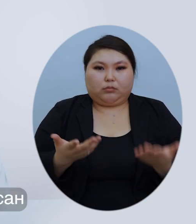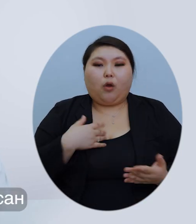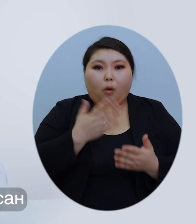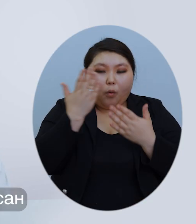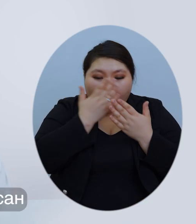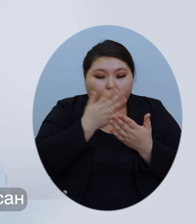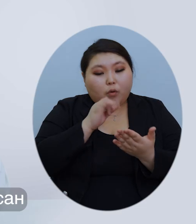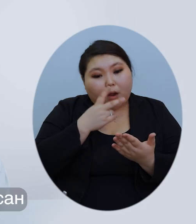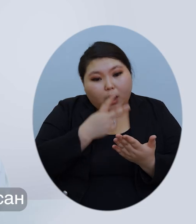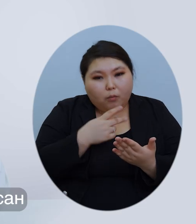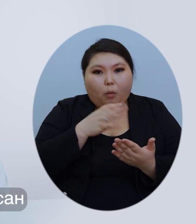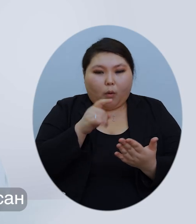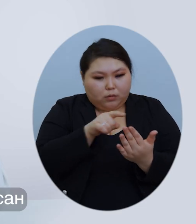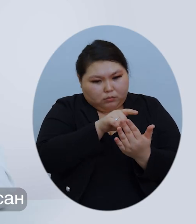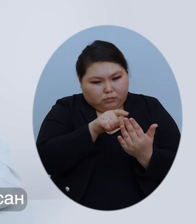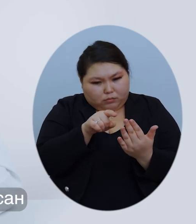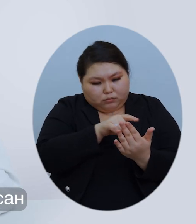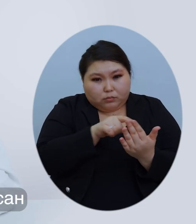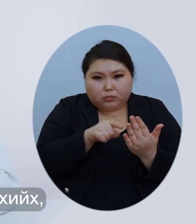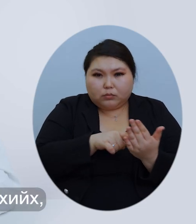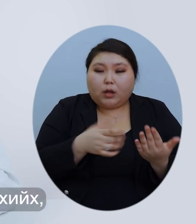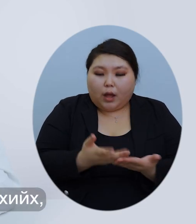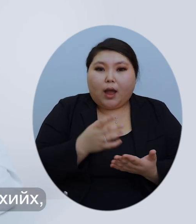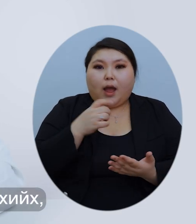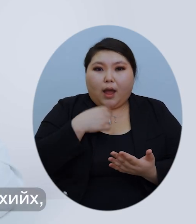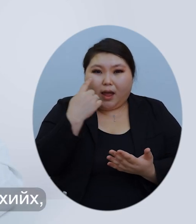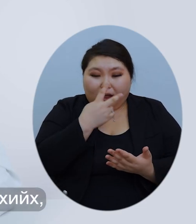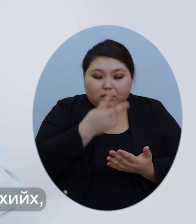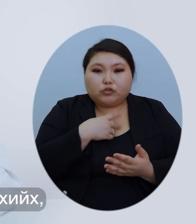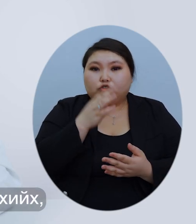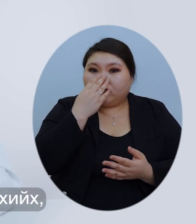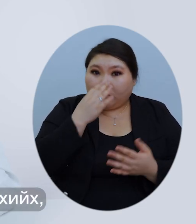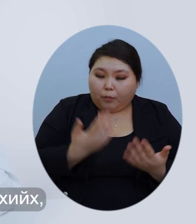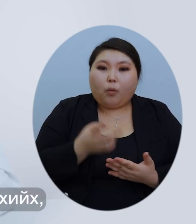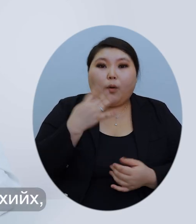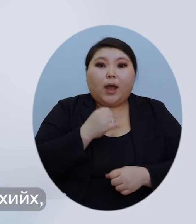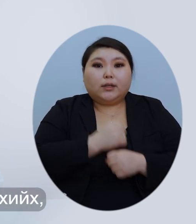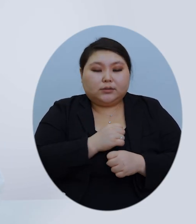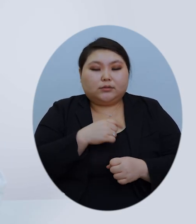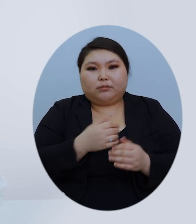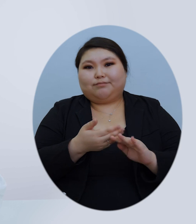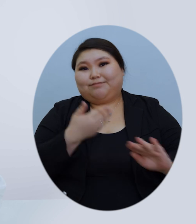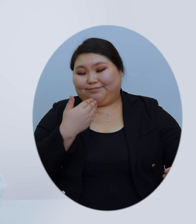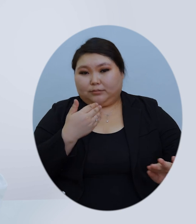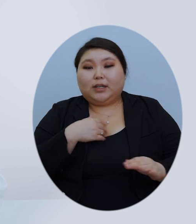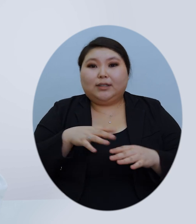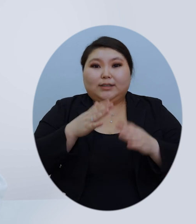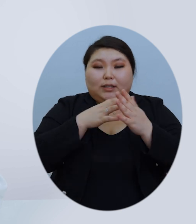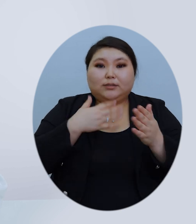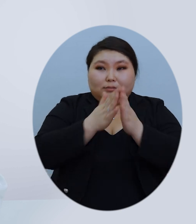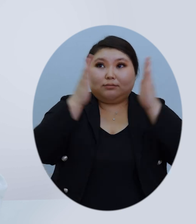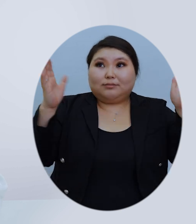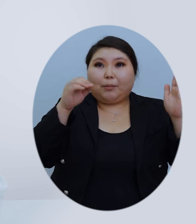зүйл дээр хурууга байрлуулах, хараа шаардсан тоглоом болон үйл ажиллагаануудаас зайлсхийх, самбар руу харахтаа